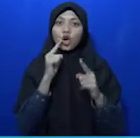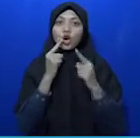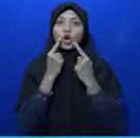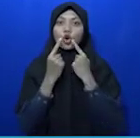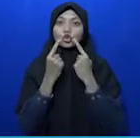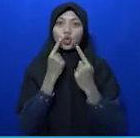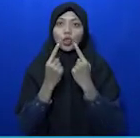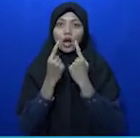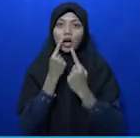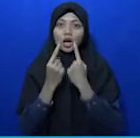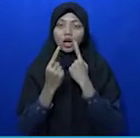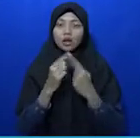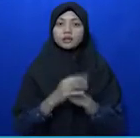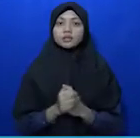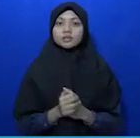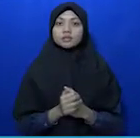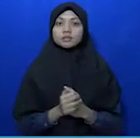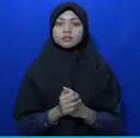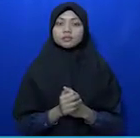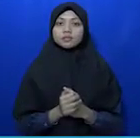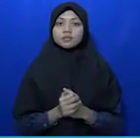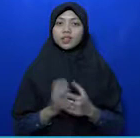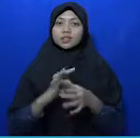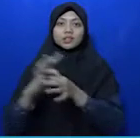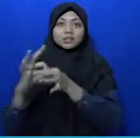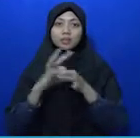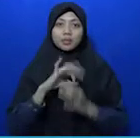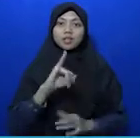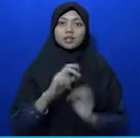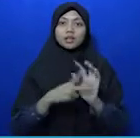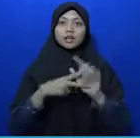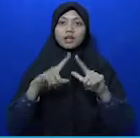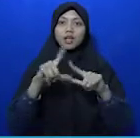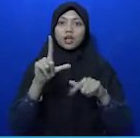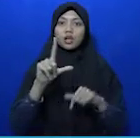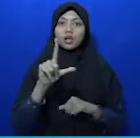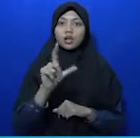memverifikasi, jadi ini bukan cuma dari Inalum tapi sudah terverifikasi oleh beberapa konsultan kita.